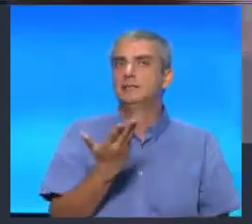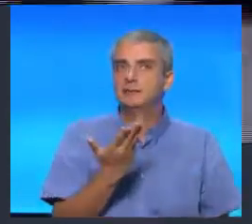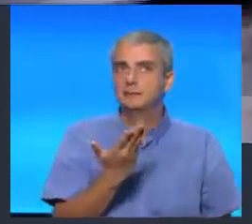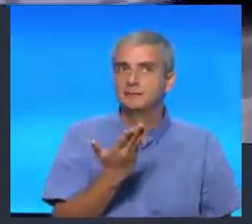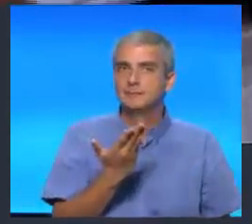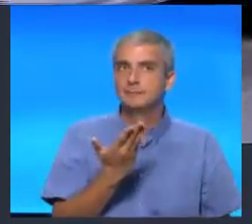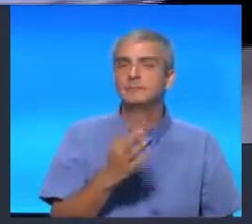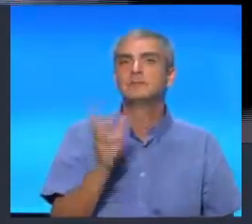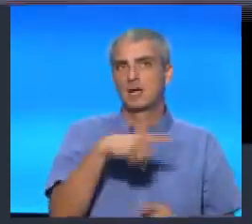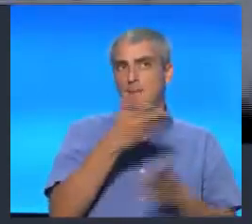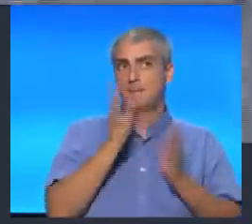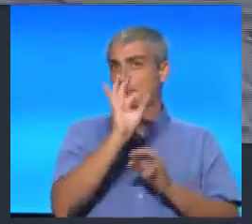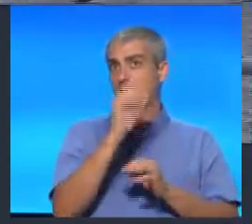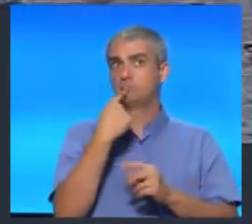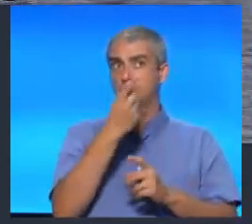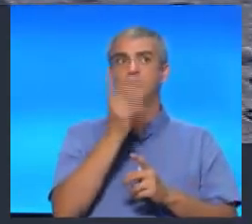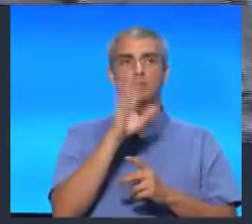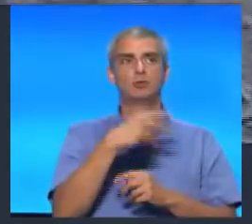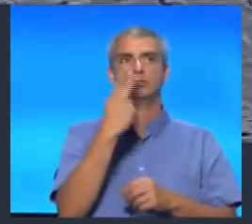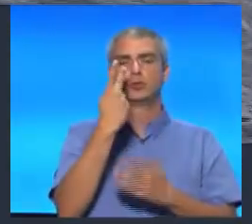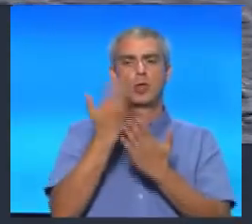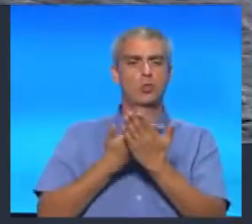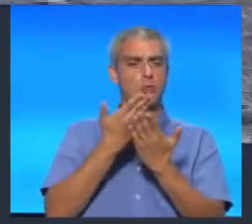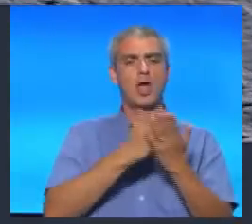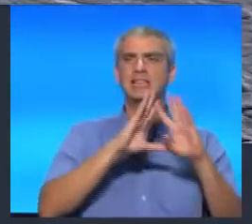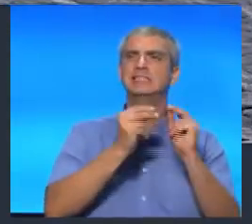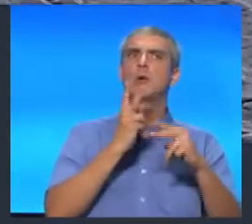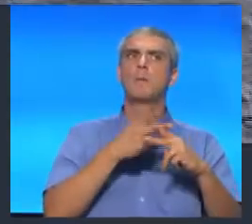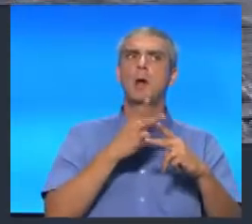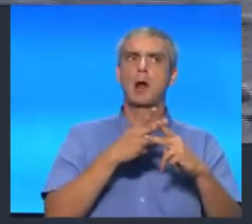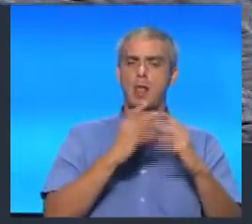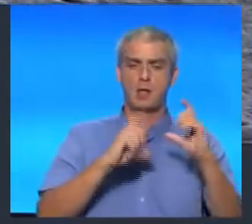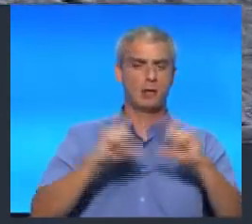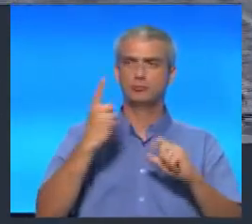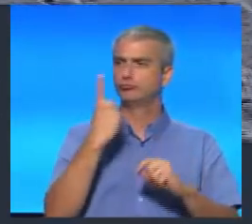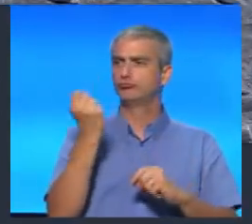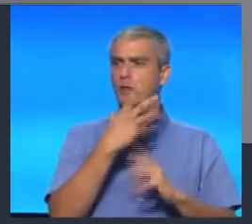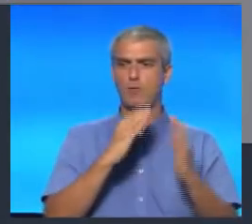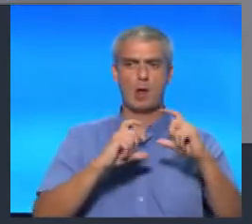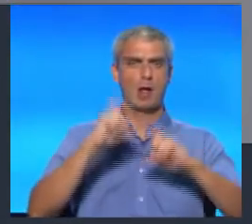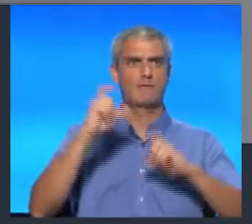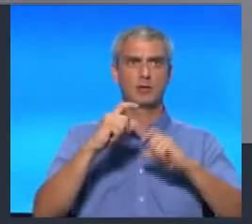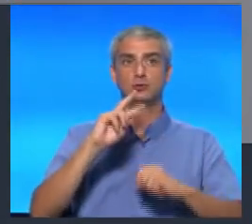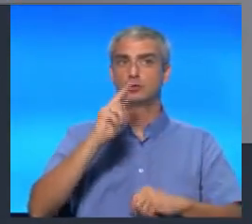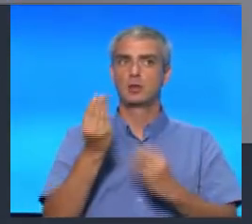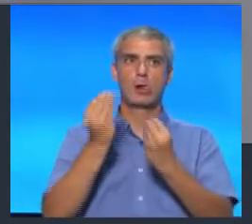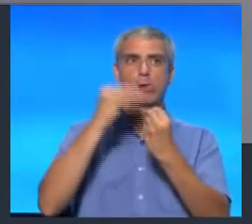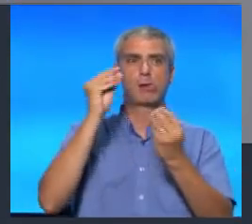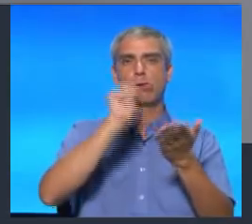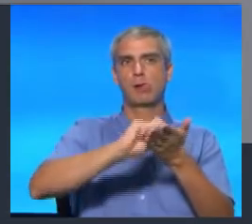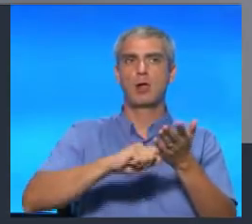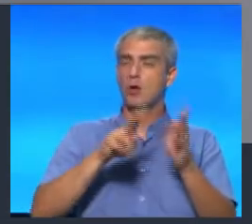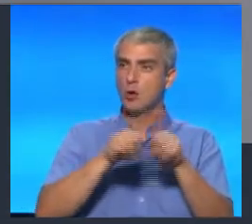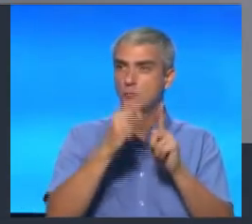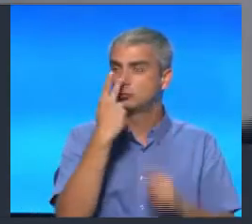עוד טוענים הבנים כי משום מה יש שני דוחות של סיכום מחלה בפרש של שבוע, השני עם תוספות. וכמו